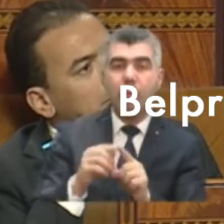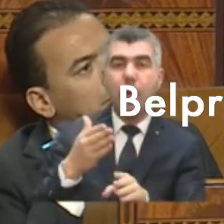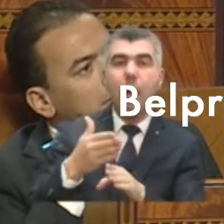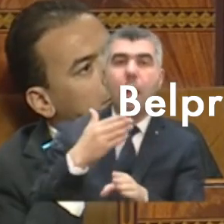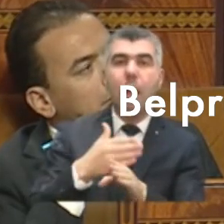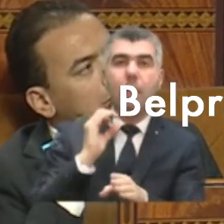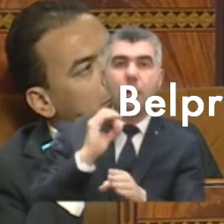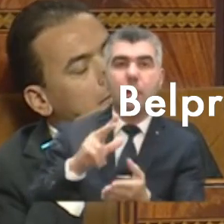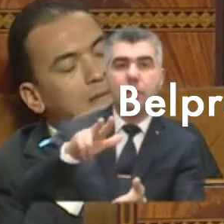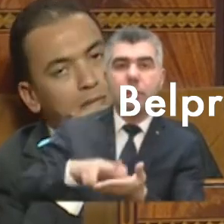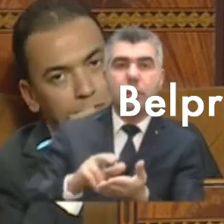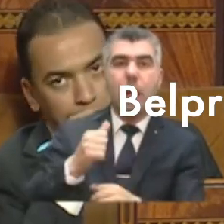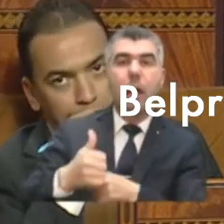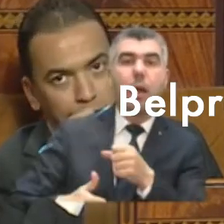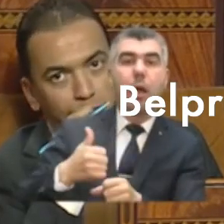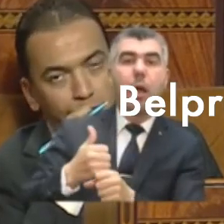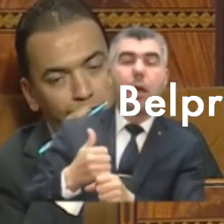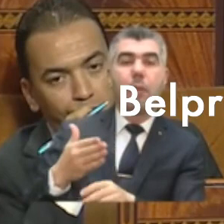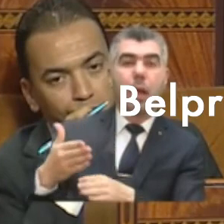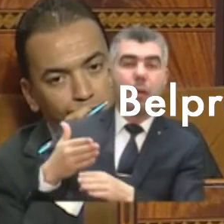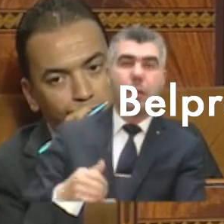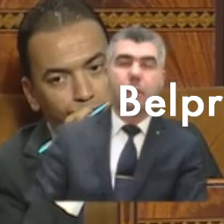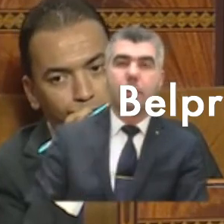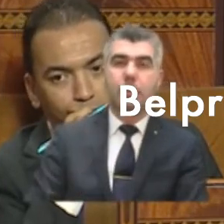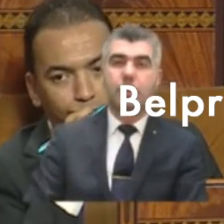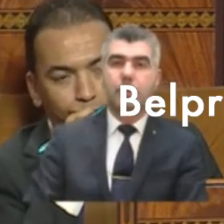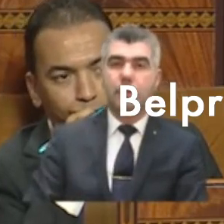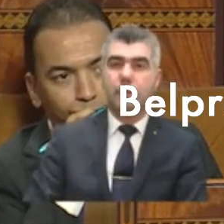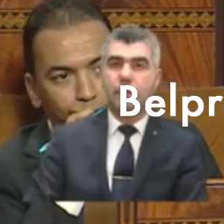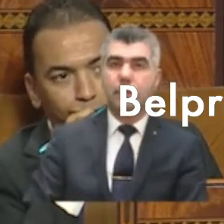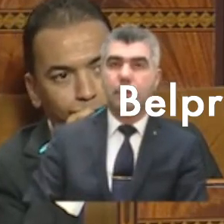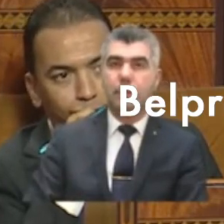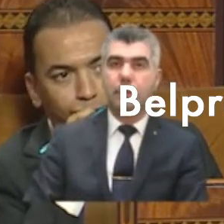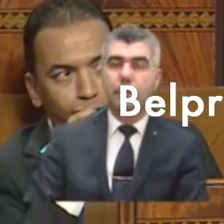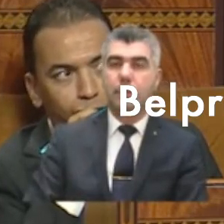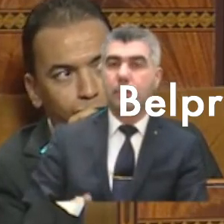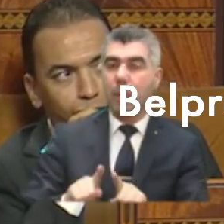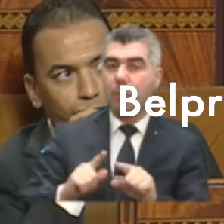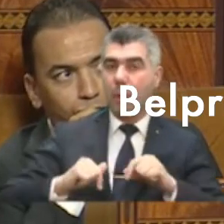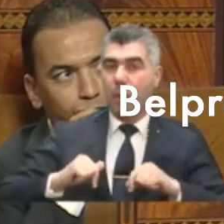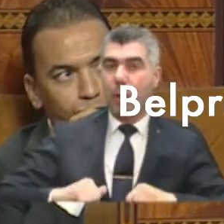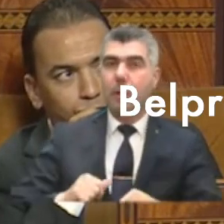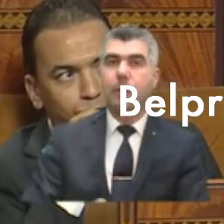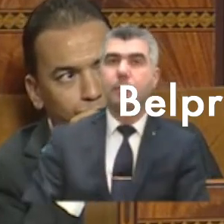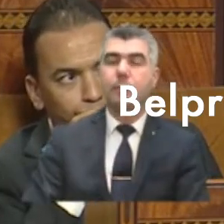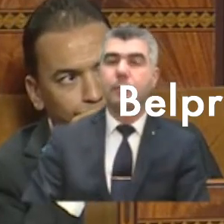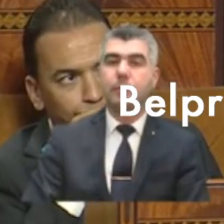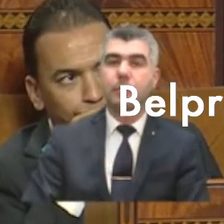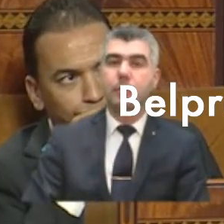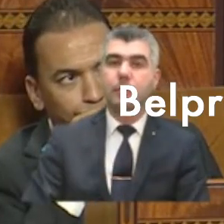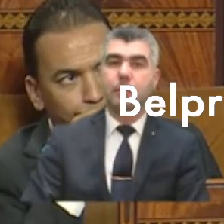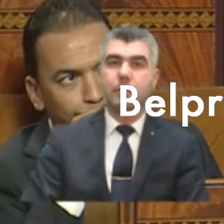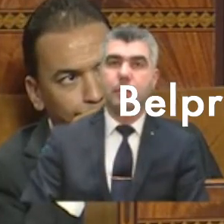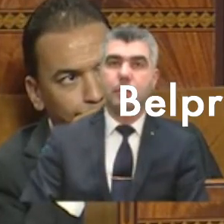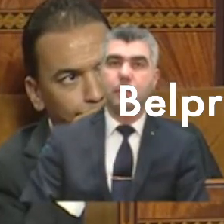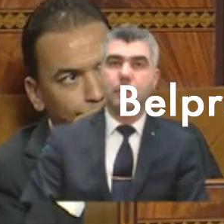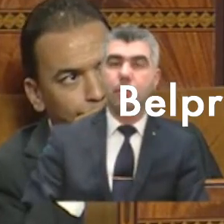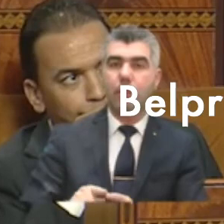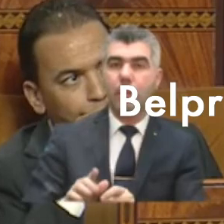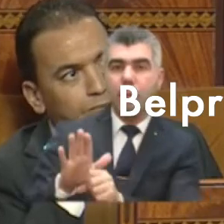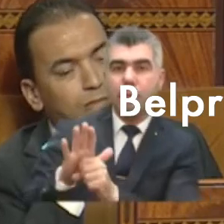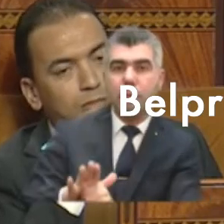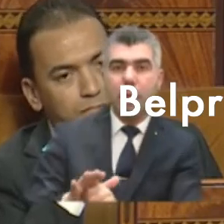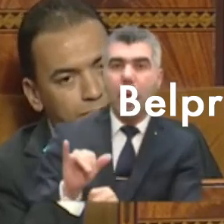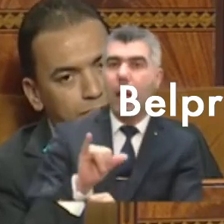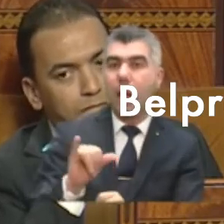الاعتماد في السنوات الماضية. لذلك سيد الوزير، كنعتقد بان هذا الاقصاء ما خداش